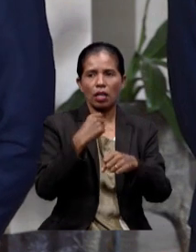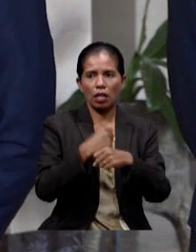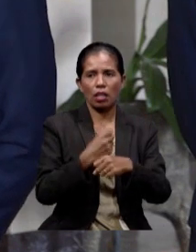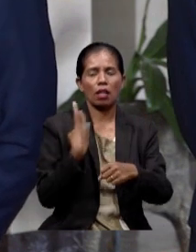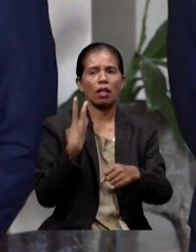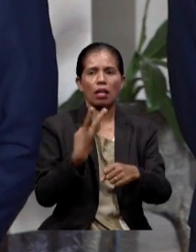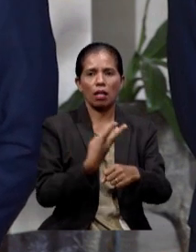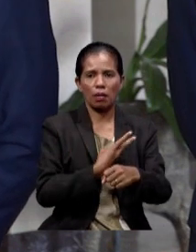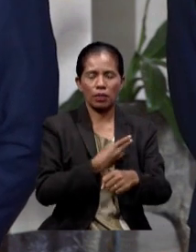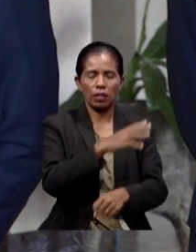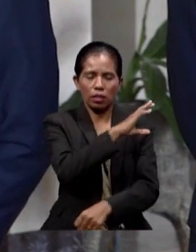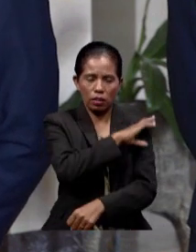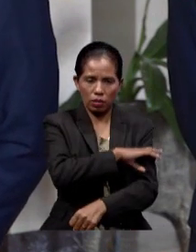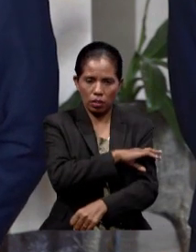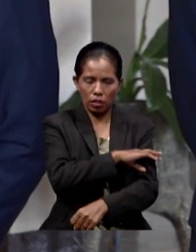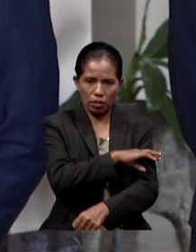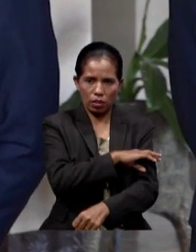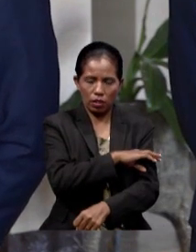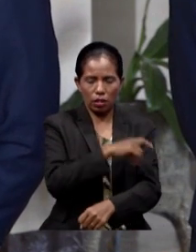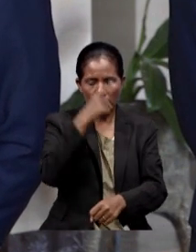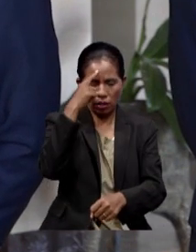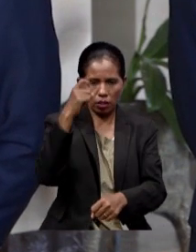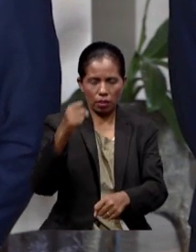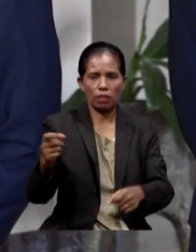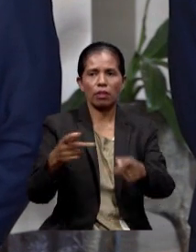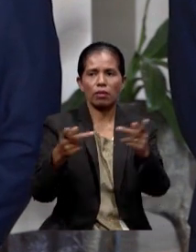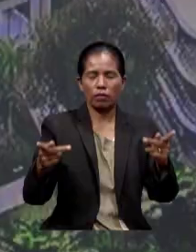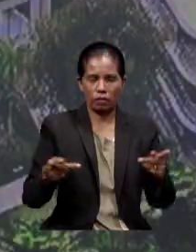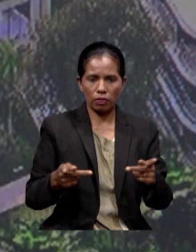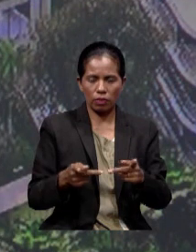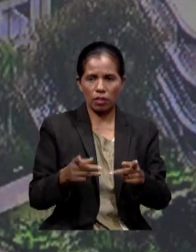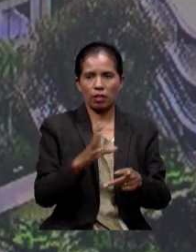tau seguransa wituan para tamba se sai fatin konstruksau.